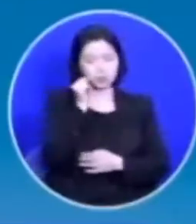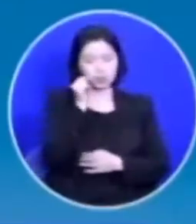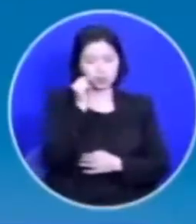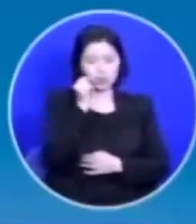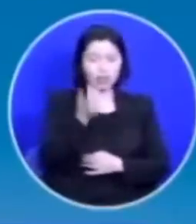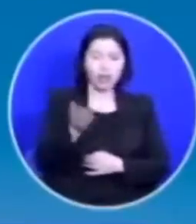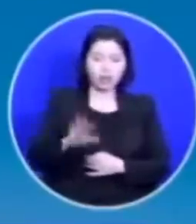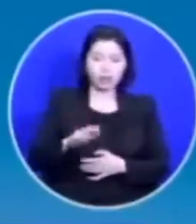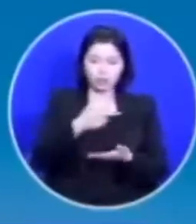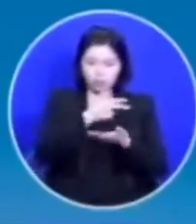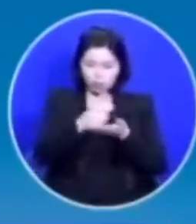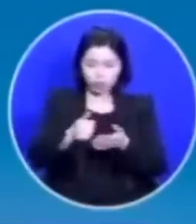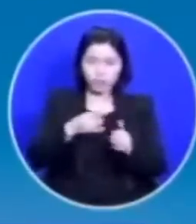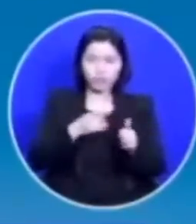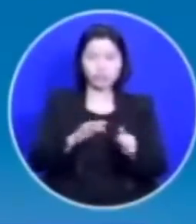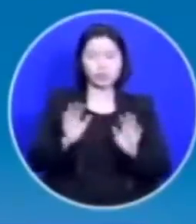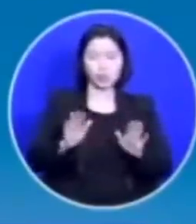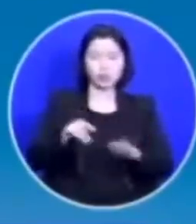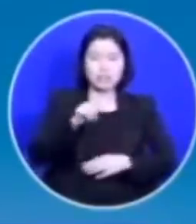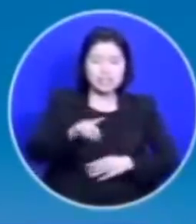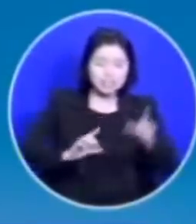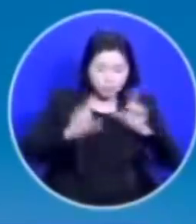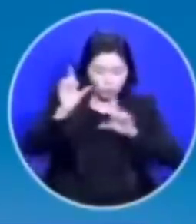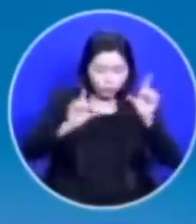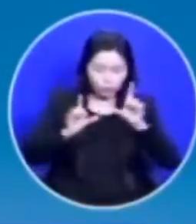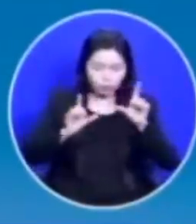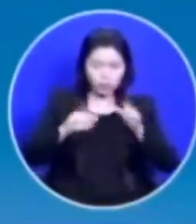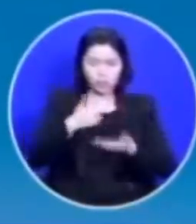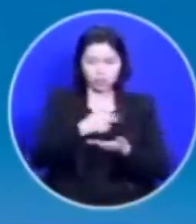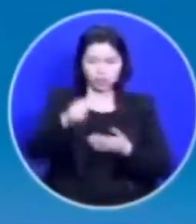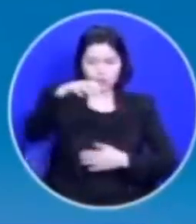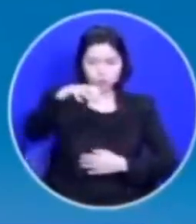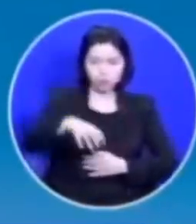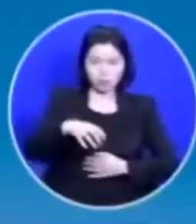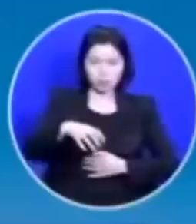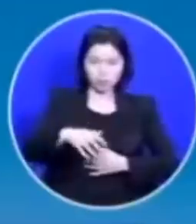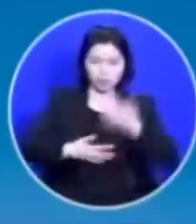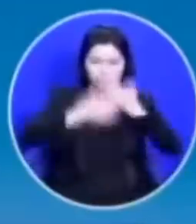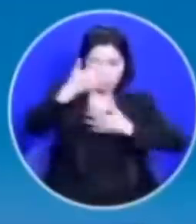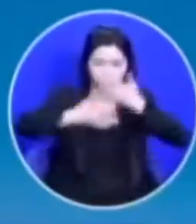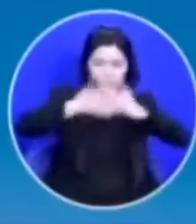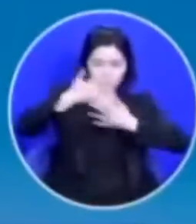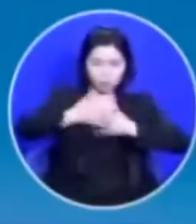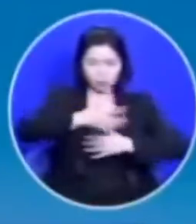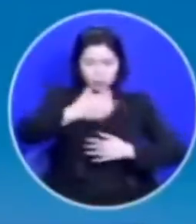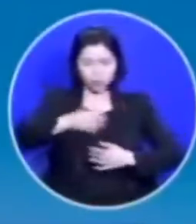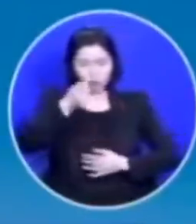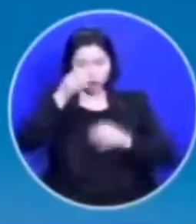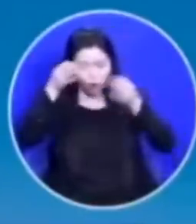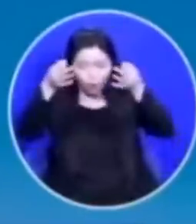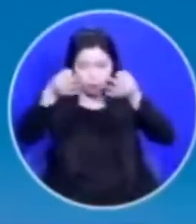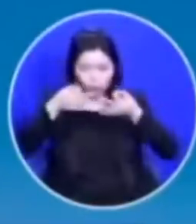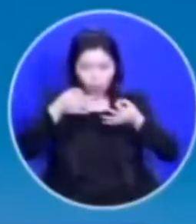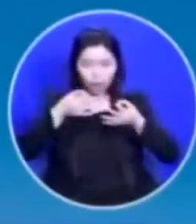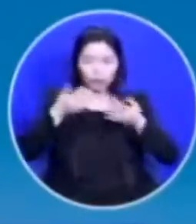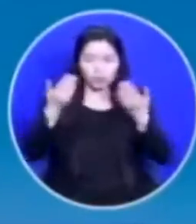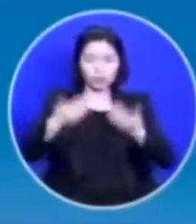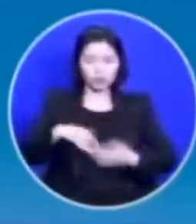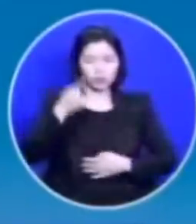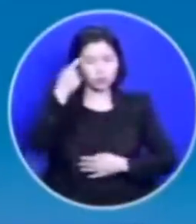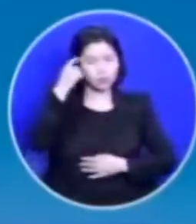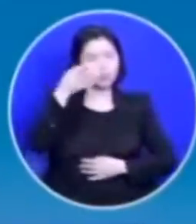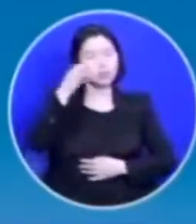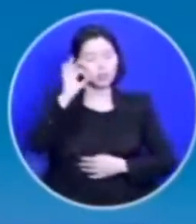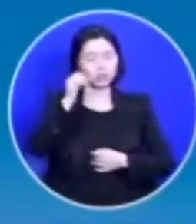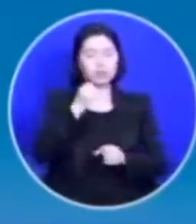주님께서 오늘 이 모습을 주님 앞에서 드라마 처럼 보여 주실 것 생각하게 해